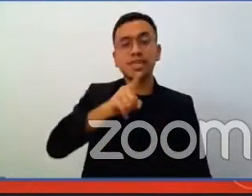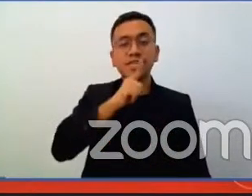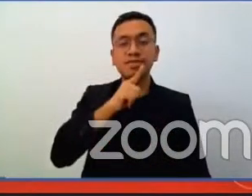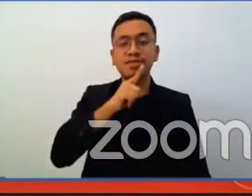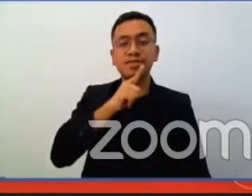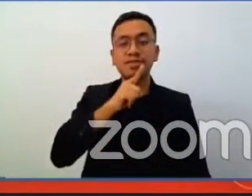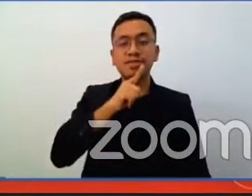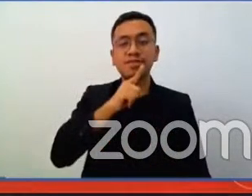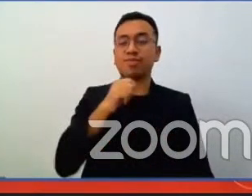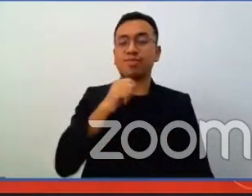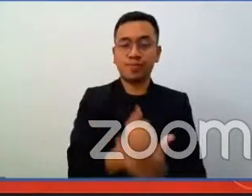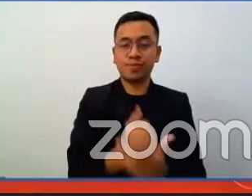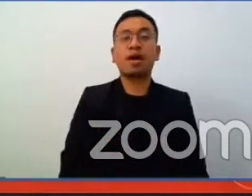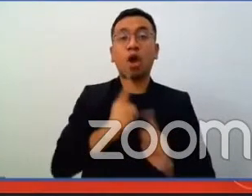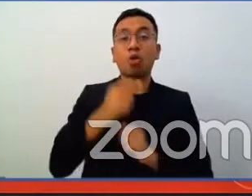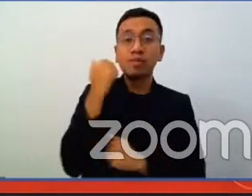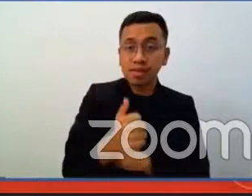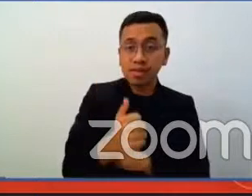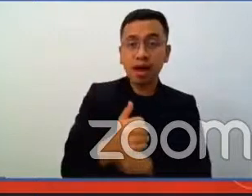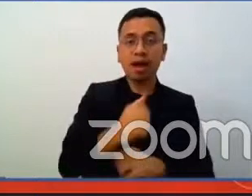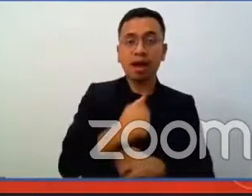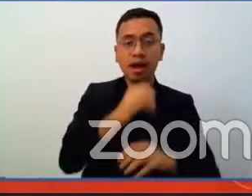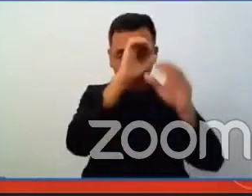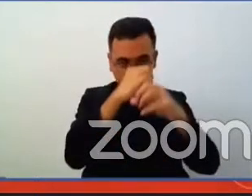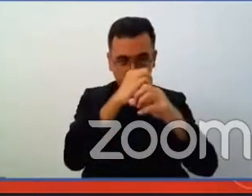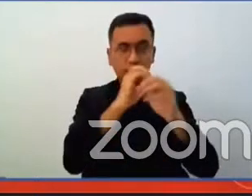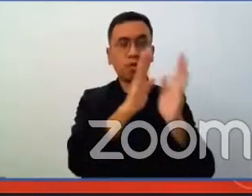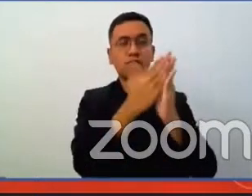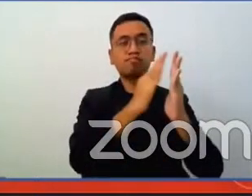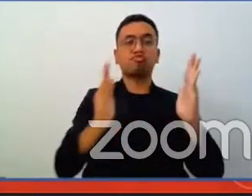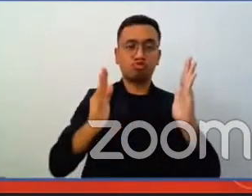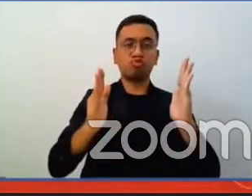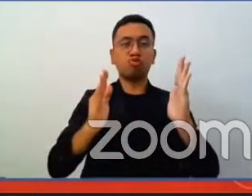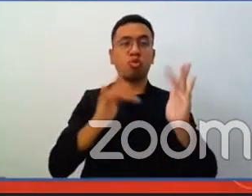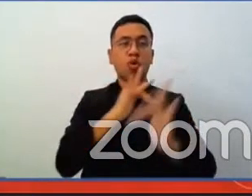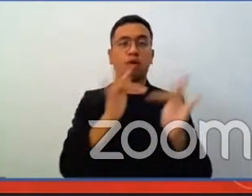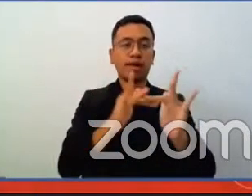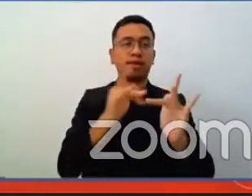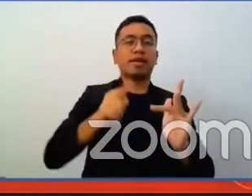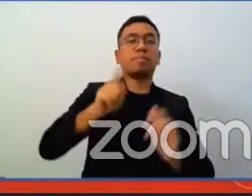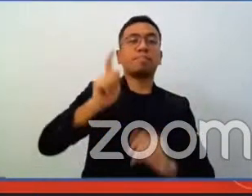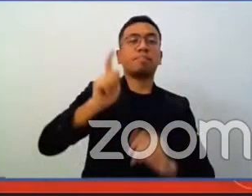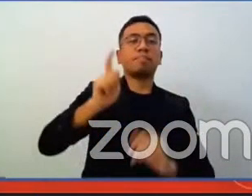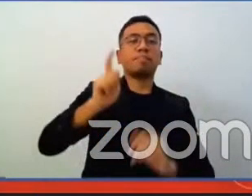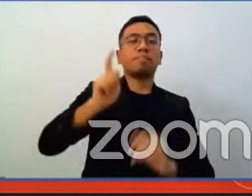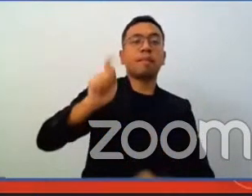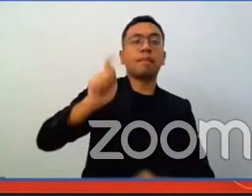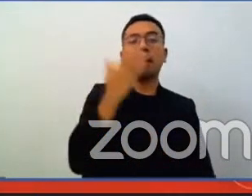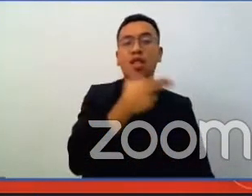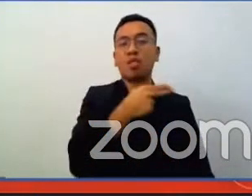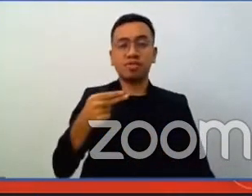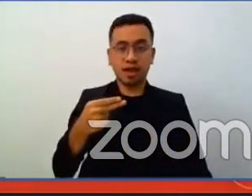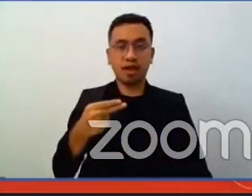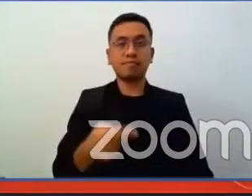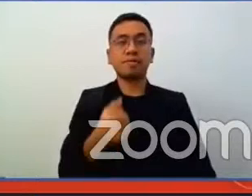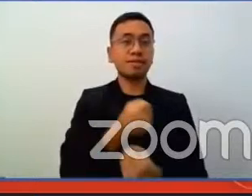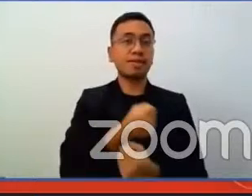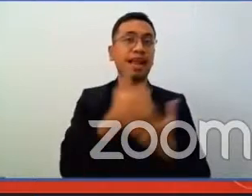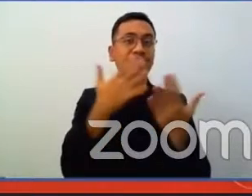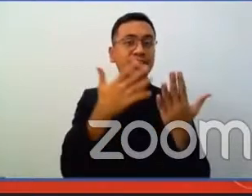baiknya kalau library virtual lab tersebut sudah ada dalam bentuk bahasa Indonesia yang jelas dan mudah dipahami. Yang